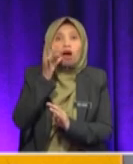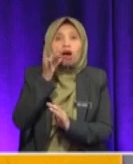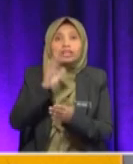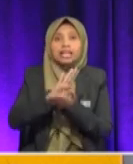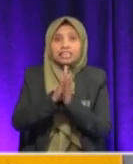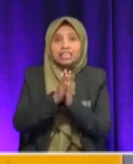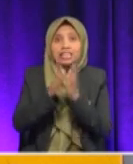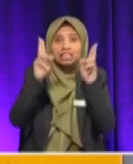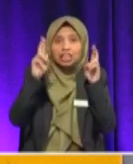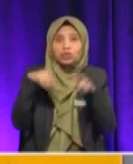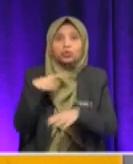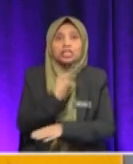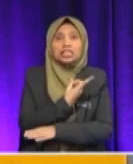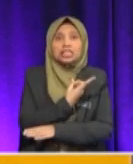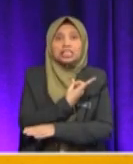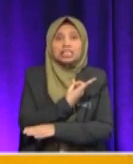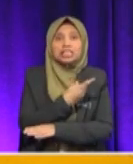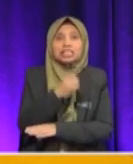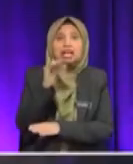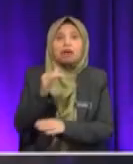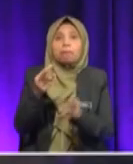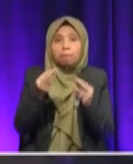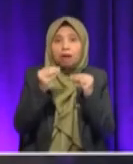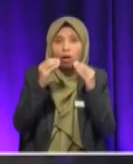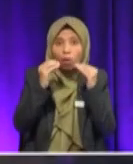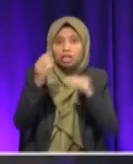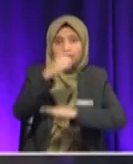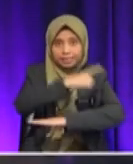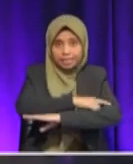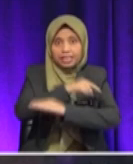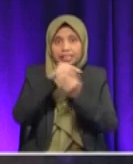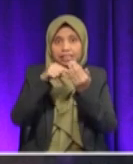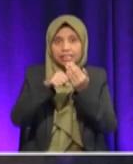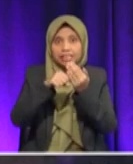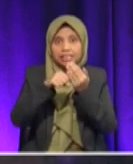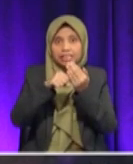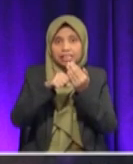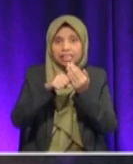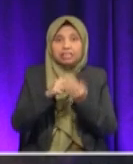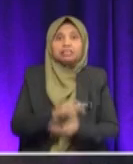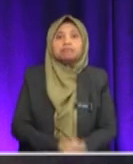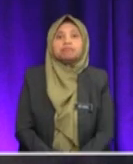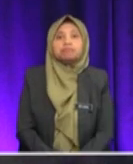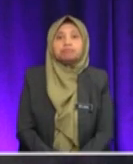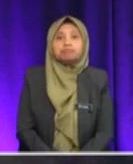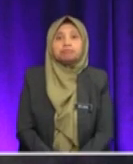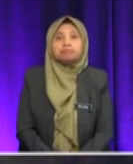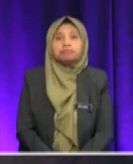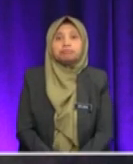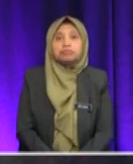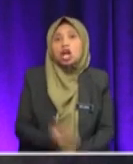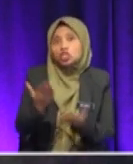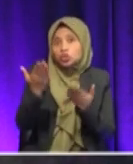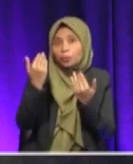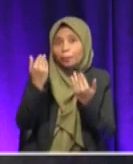instructions kita masuk kepada tajuk yang saya Naas Fahri ini Oke Baik tajuknya